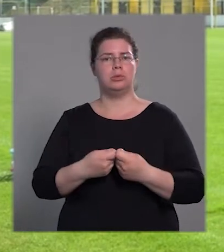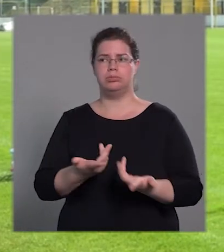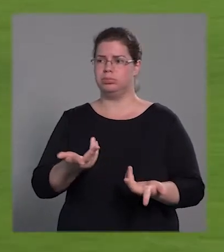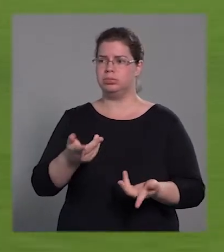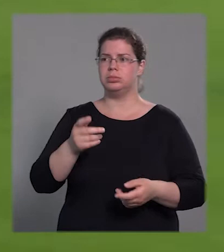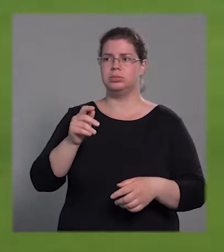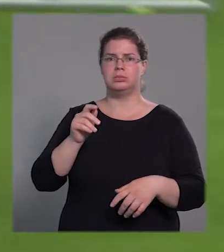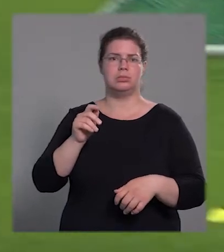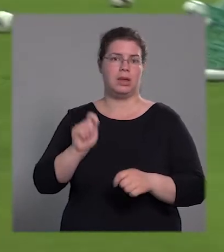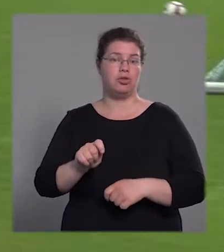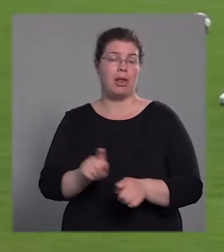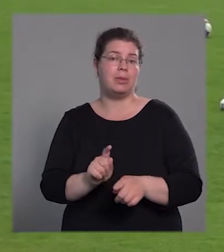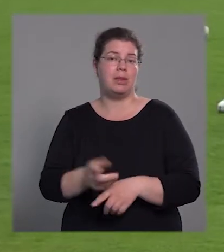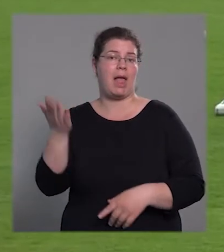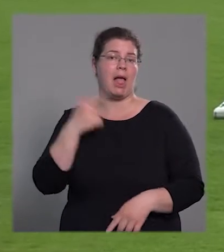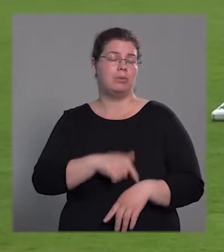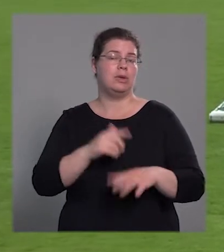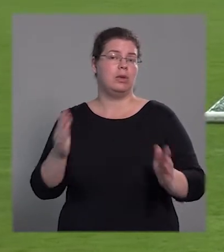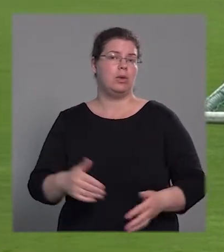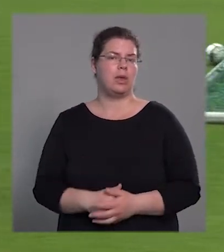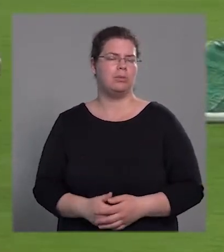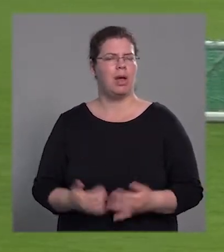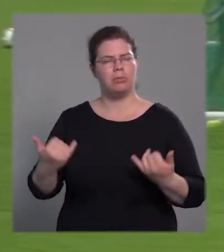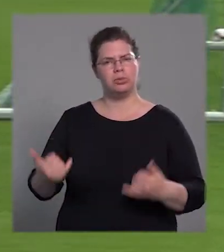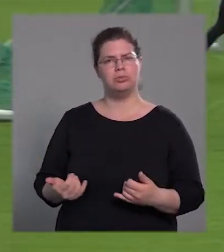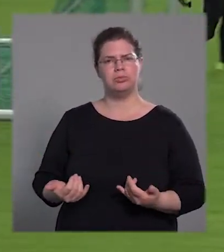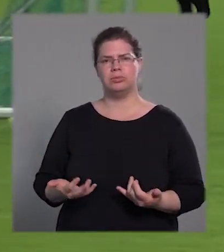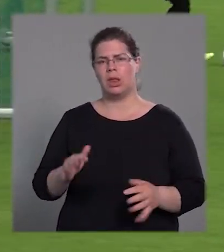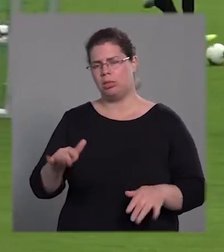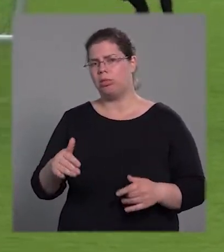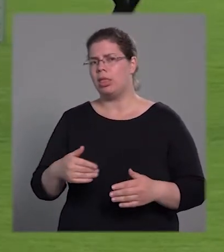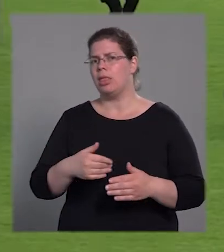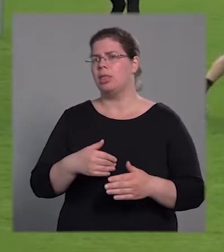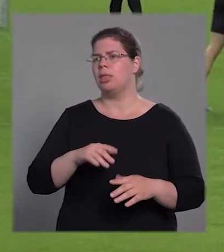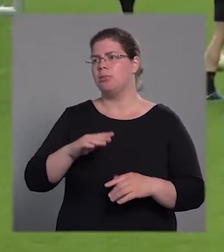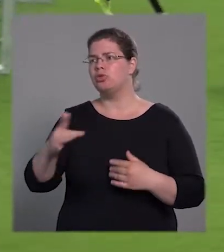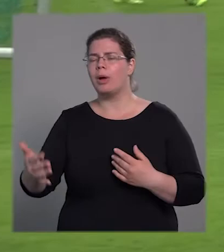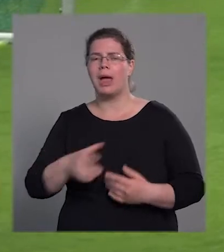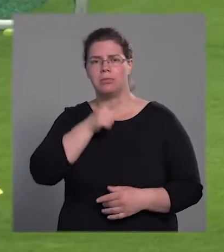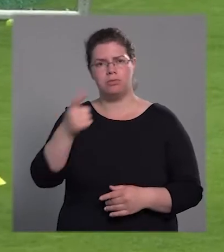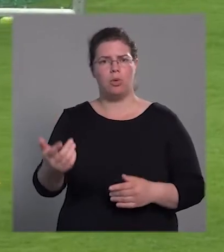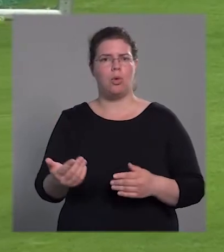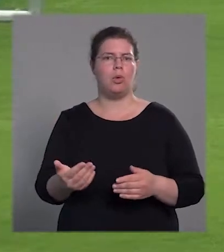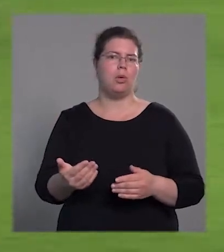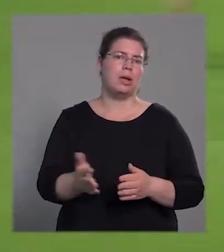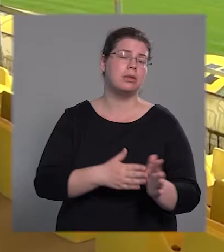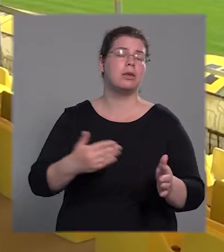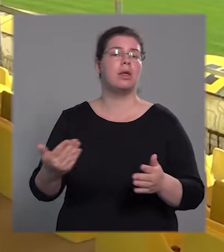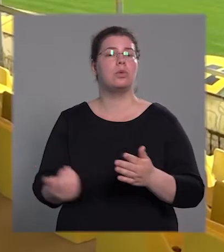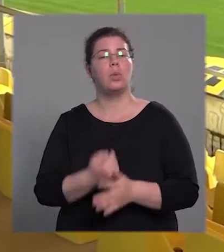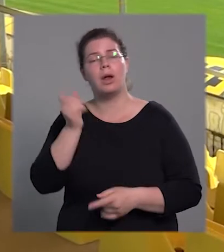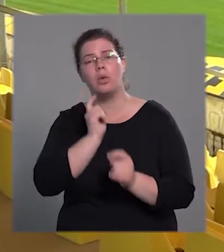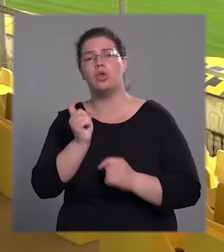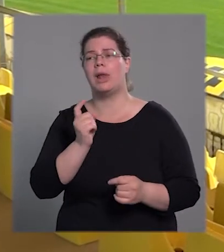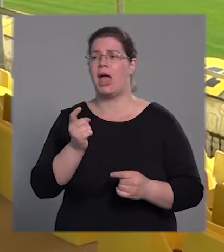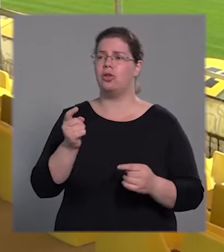időszakokban. Attila, most ugye nem sokára kezdődik majd az újra gondolása a csapatnak.